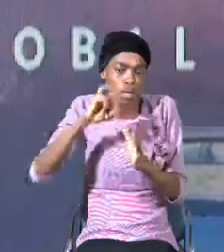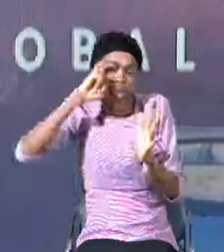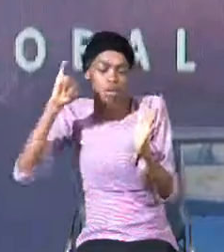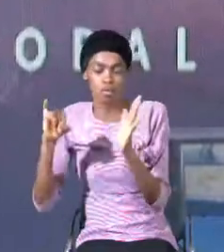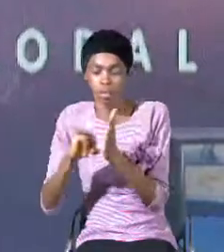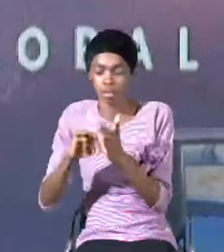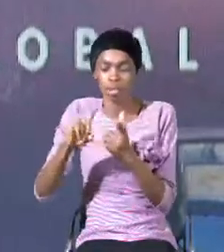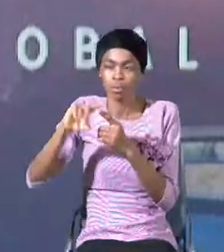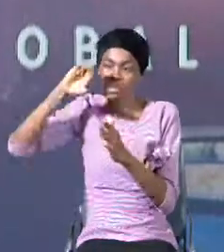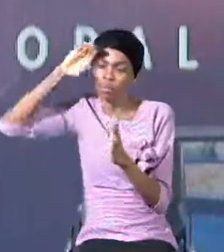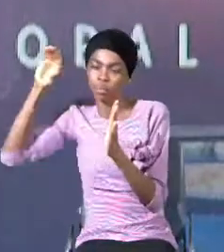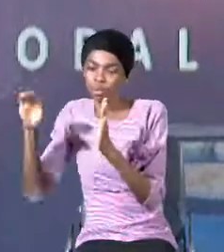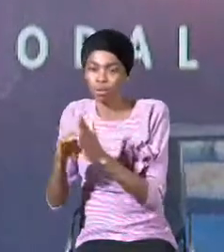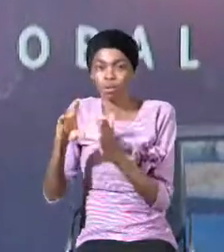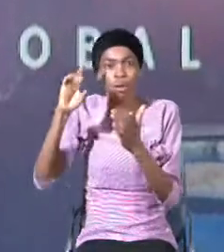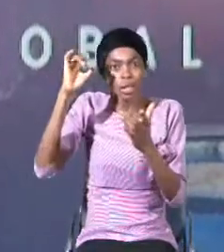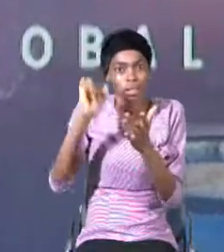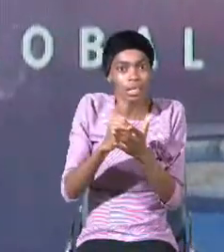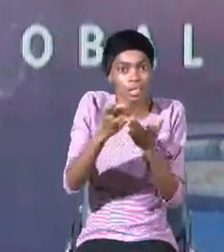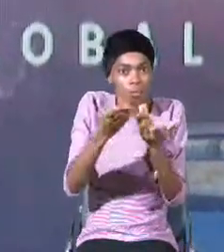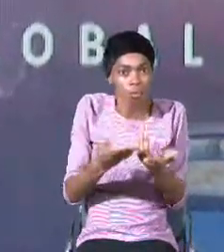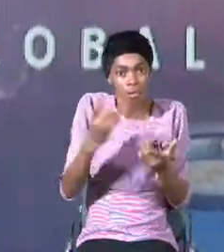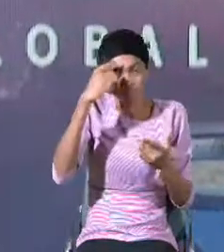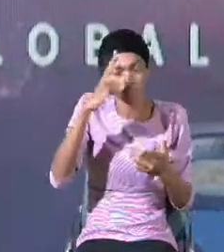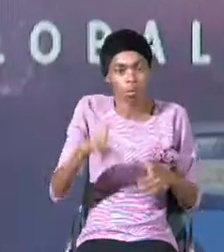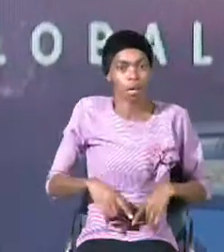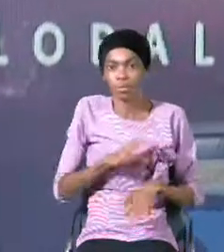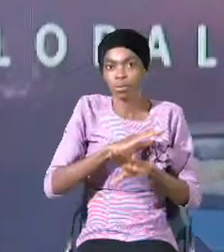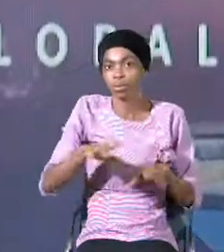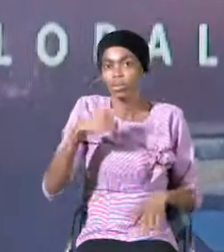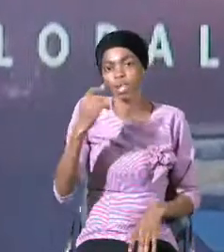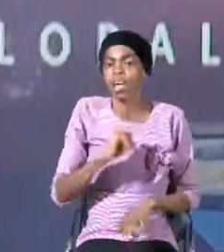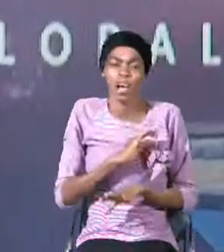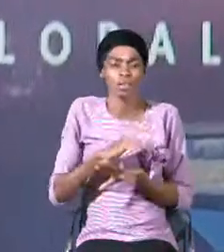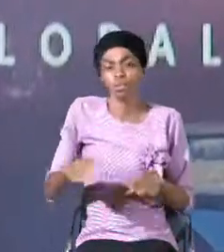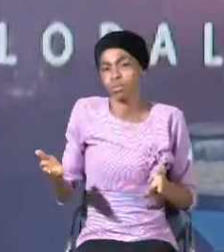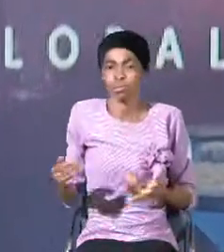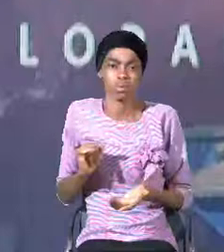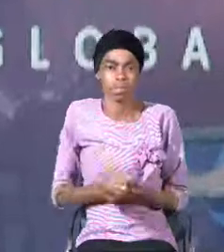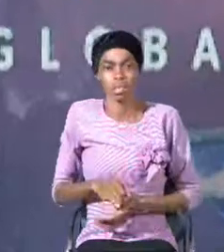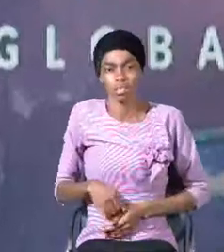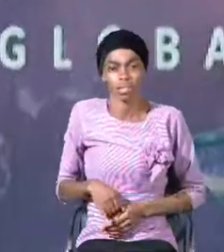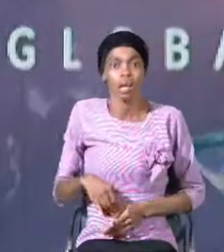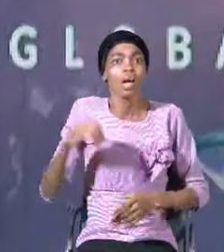et au modèle parfait qu'il veut pour votre vie, ne dites pas je ne veux pas cela.